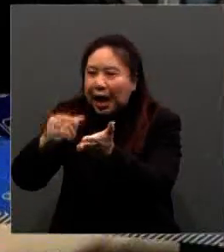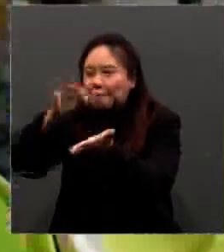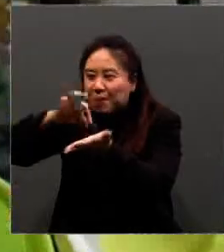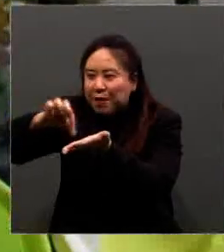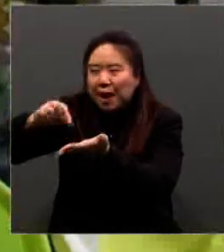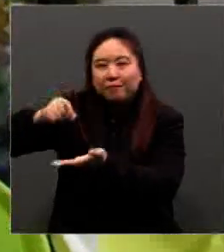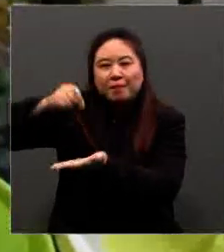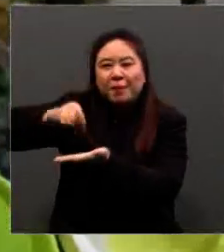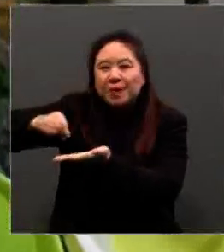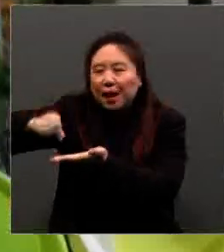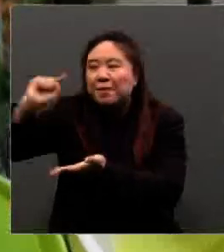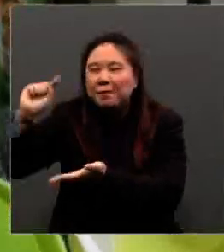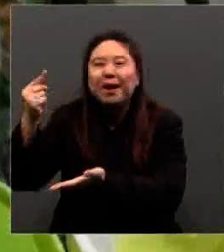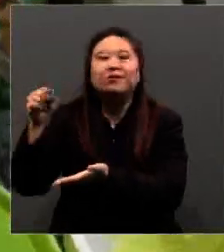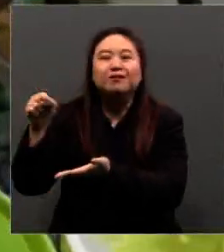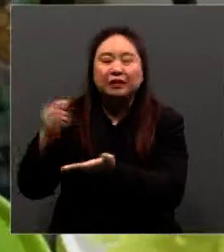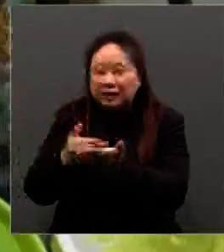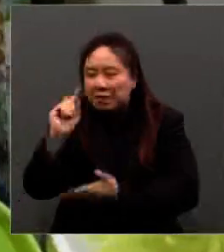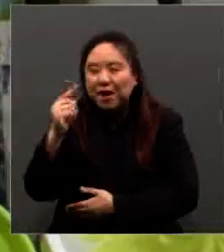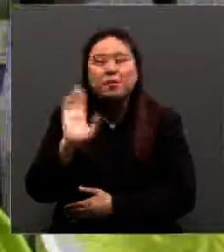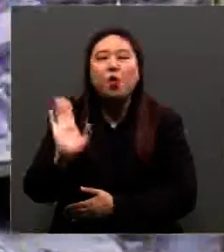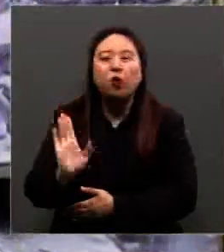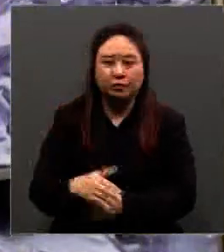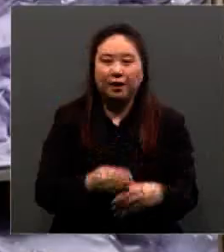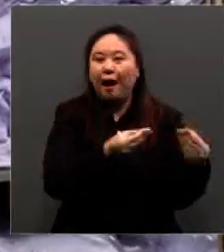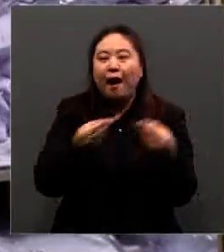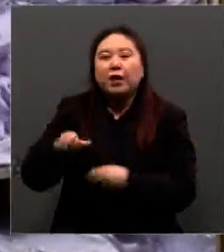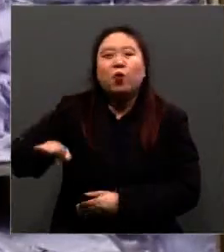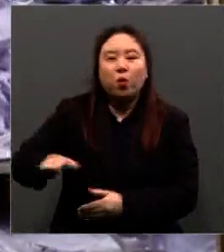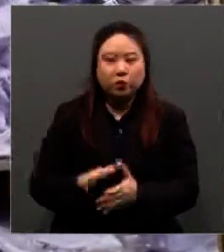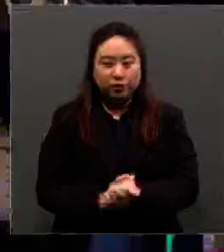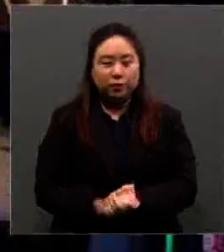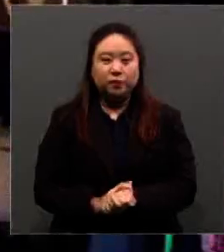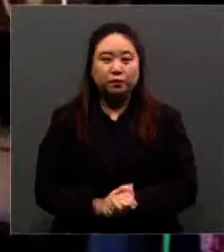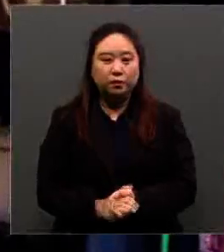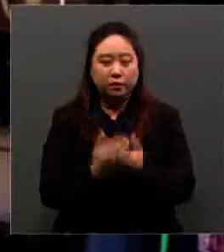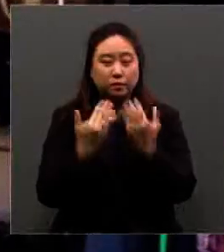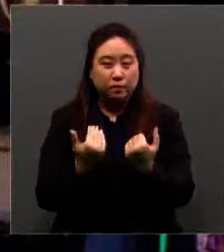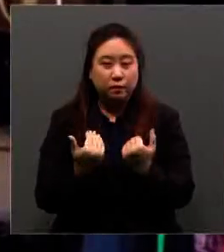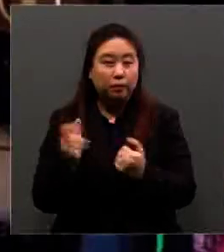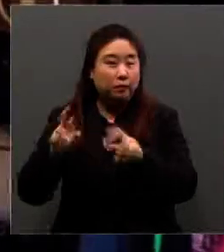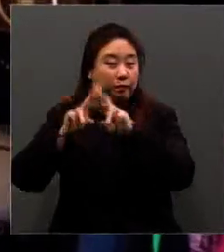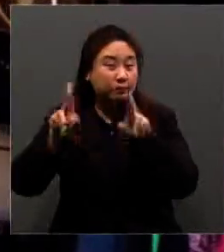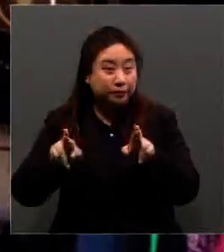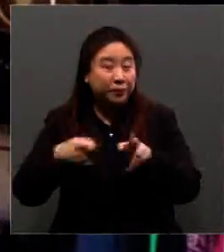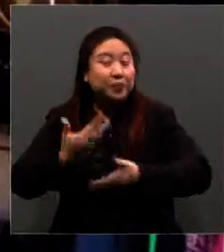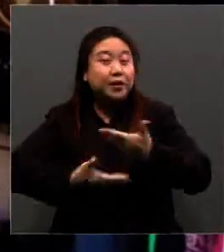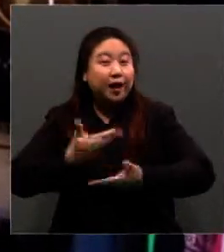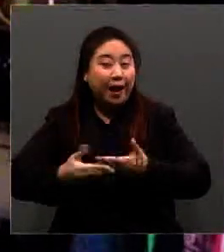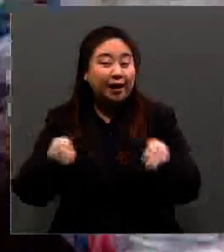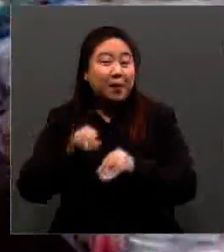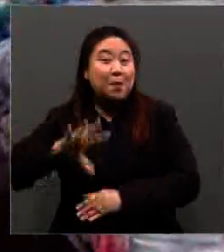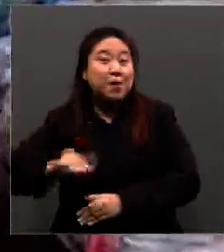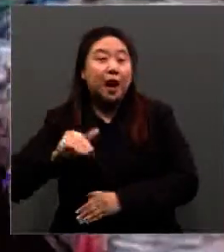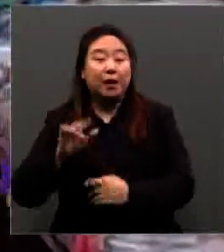ชื่อของน้องนะครับจะได้ไม่ต้องซื้อชุดนักเรียนใหม่นั่นเองครับ ส่วนบรรยากาศการซื้อชุดนักเรียนในร้านค้าบริเวณเขตเทศบาลเมืองเบต